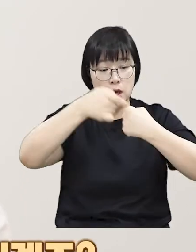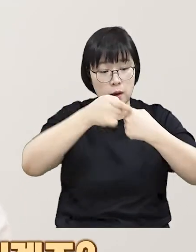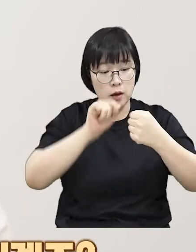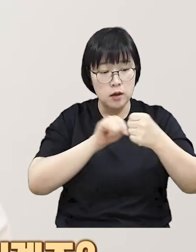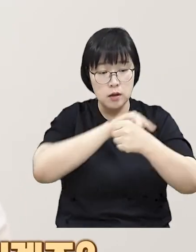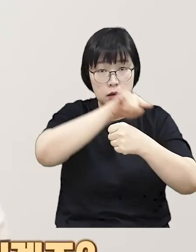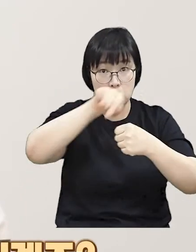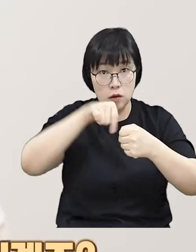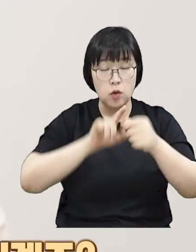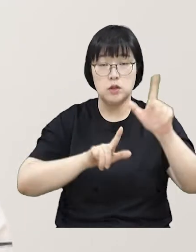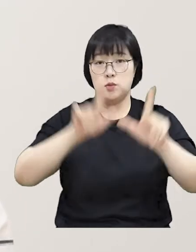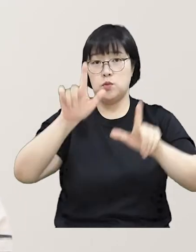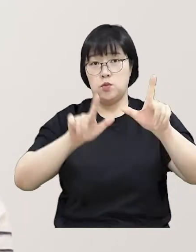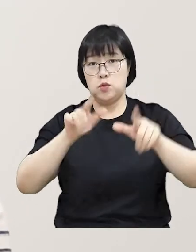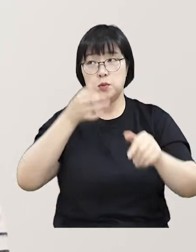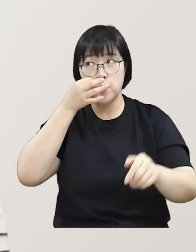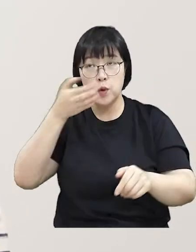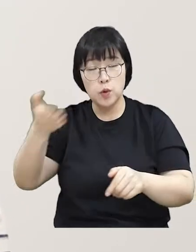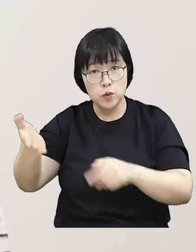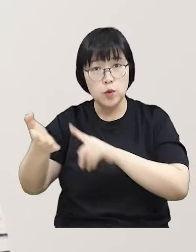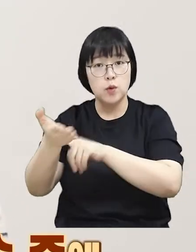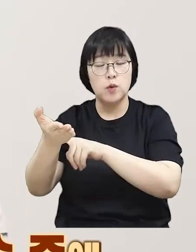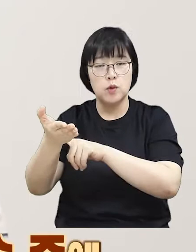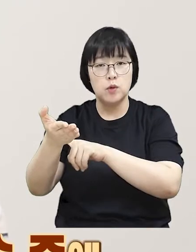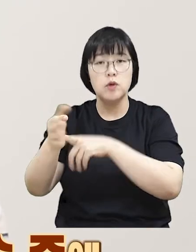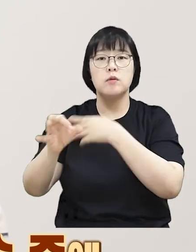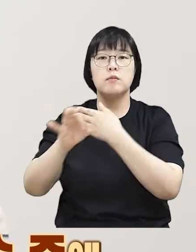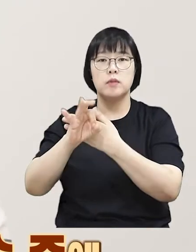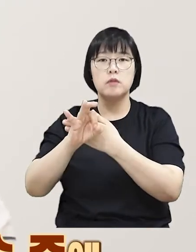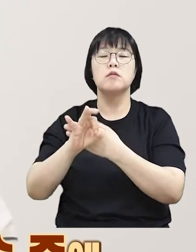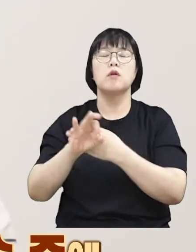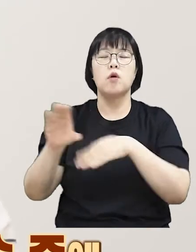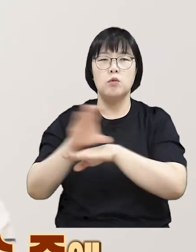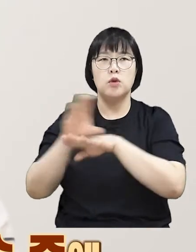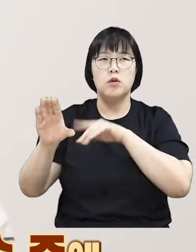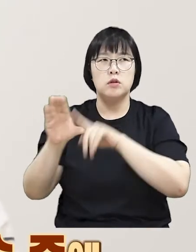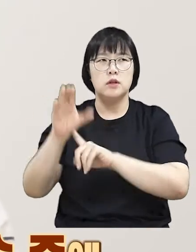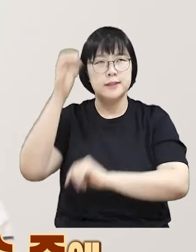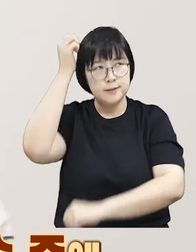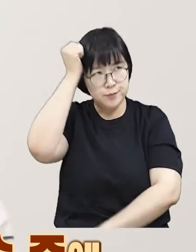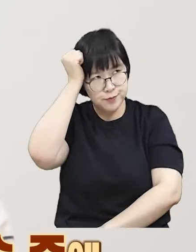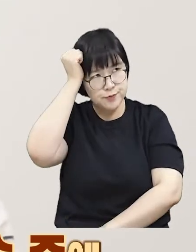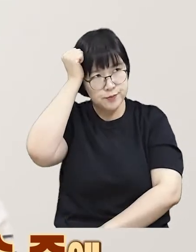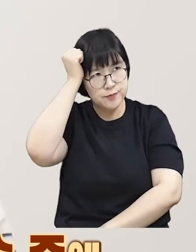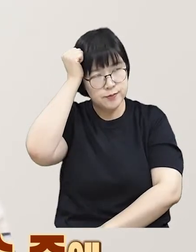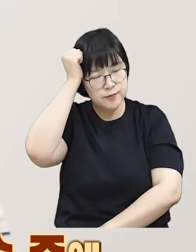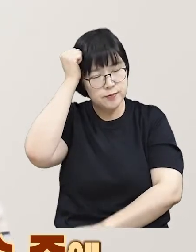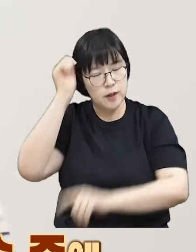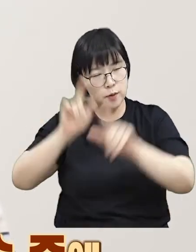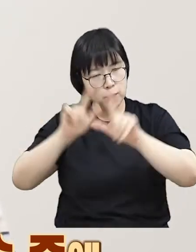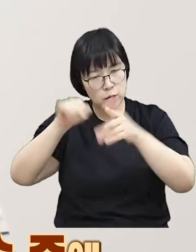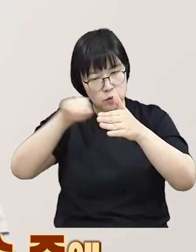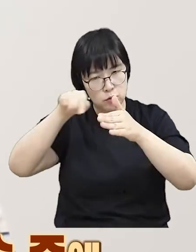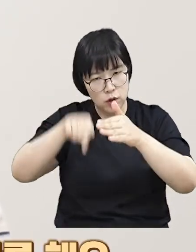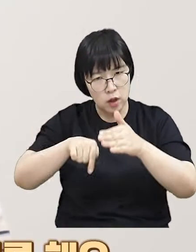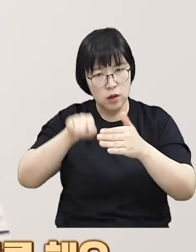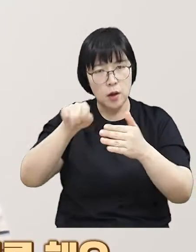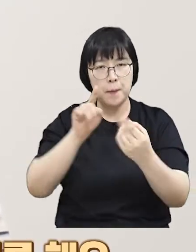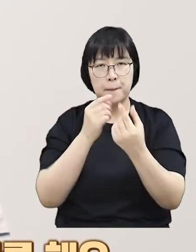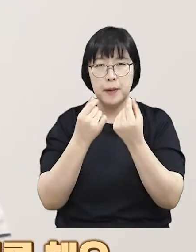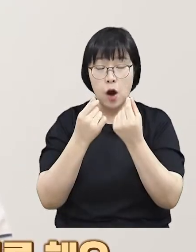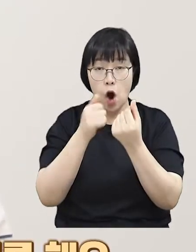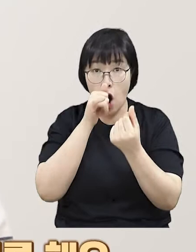있을 수 있겠죠. 네. 그래서 그 사과를 보여주면 컴퓨터는 또 그 여러 가지 사과 모습 중에